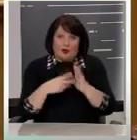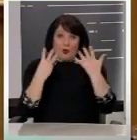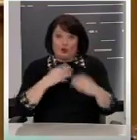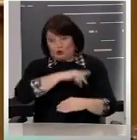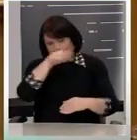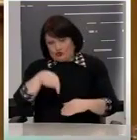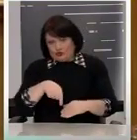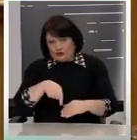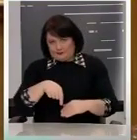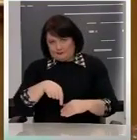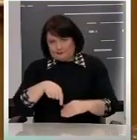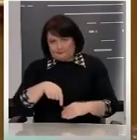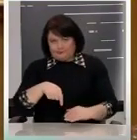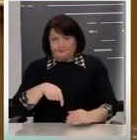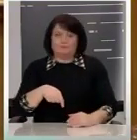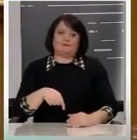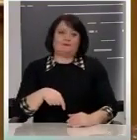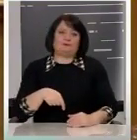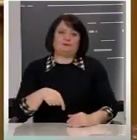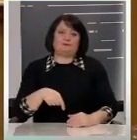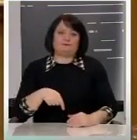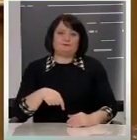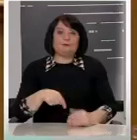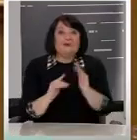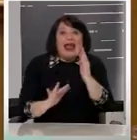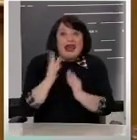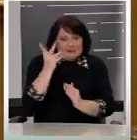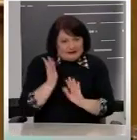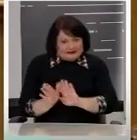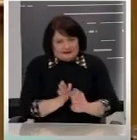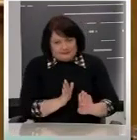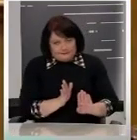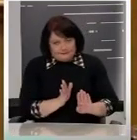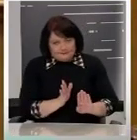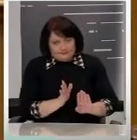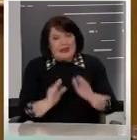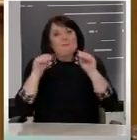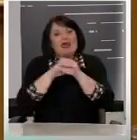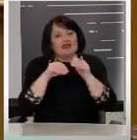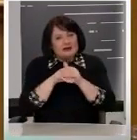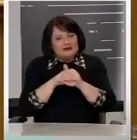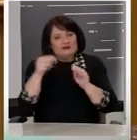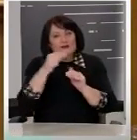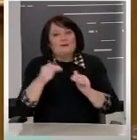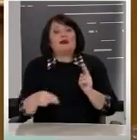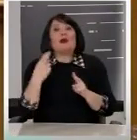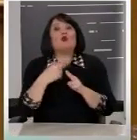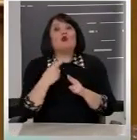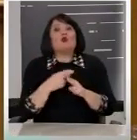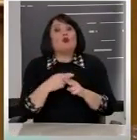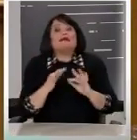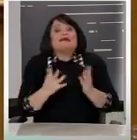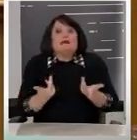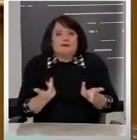2008. Και πίσω από τα αναπτυξιακά και πίσω από τις επενδύσεις, το πιο σημαντικό